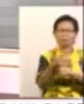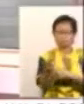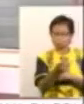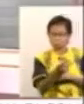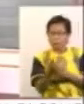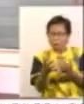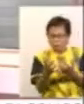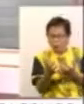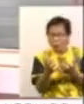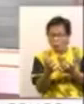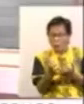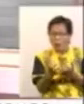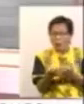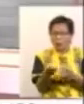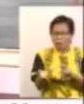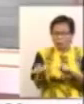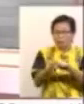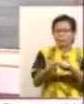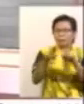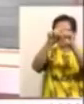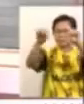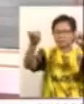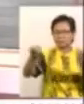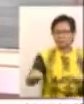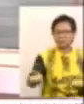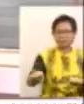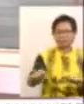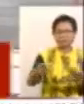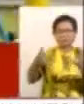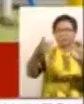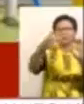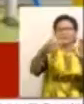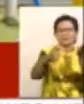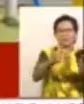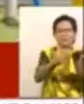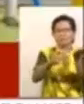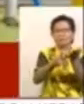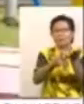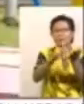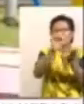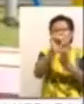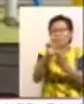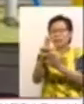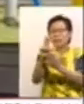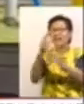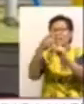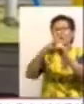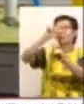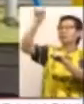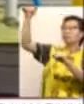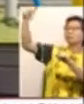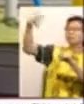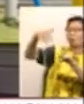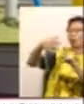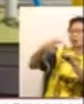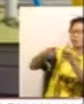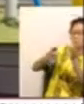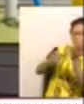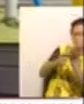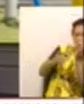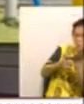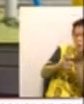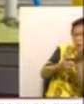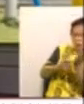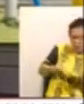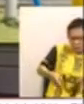berharap berhasrat menambah 5 stesen pengecas kenderaan elektrik EV berasaskan solar secara berperingkat di laluan